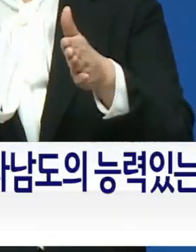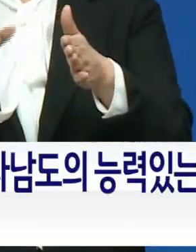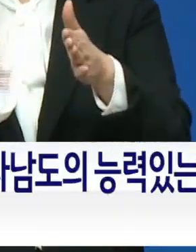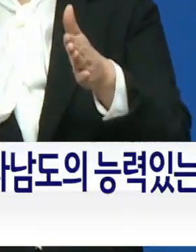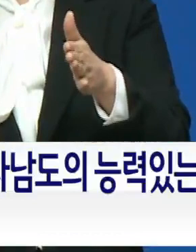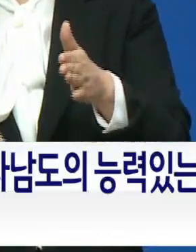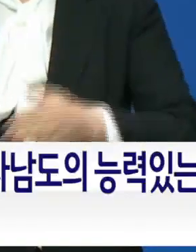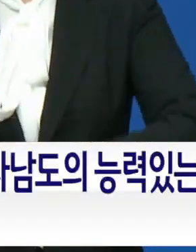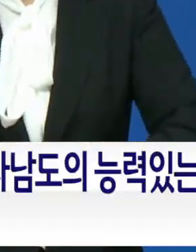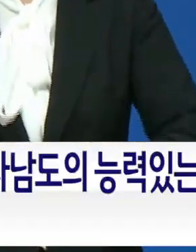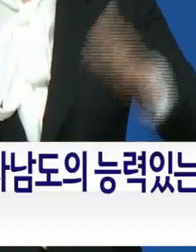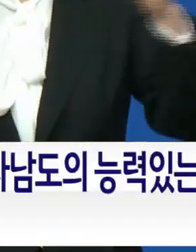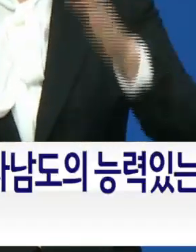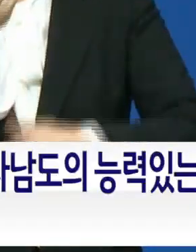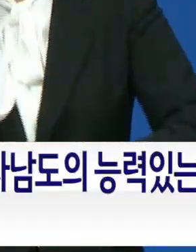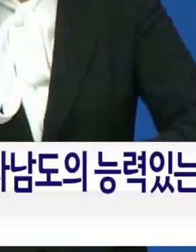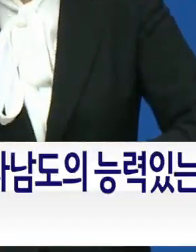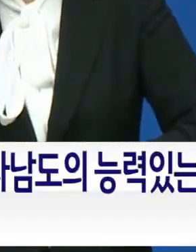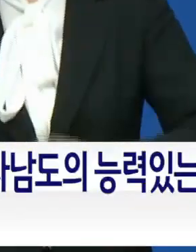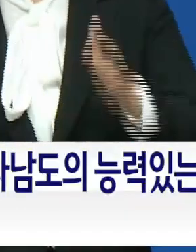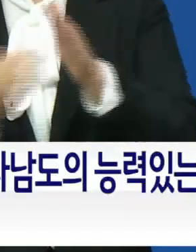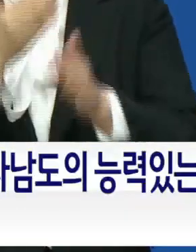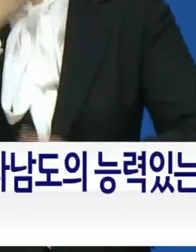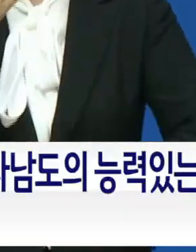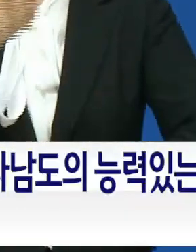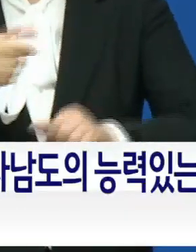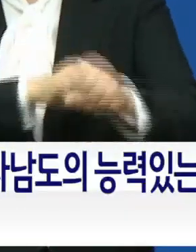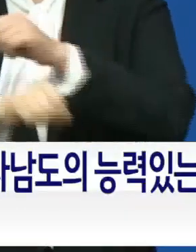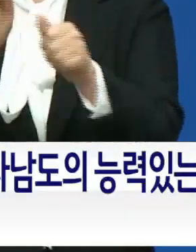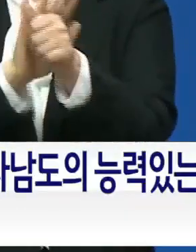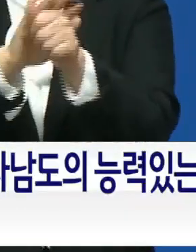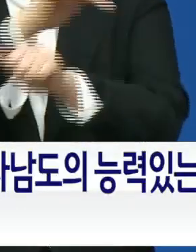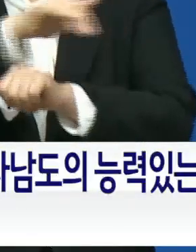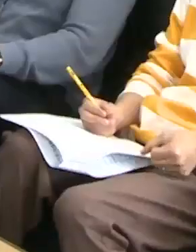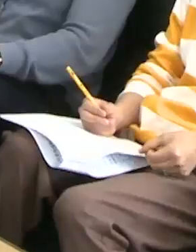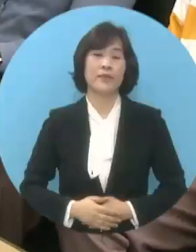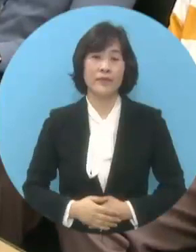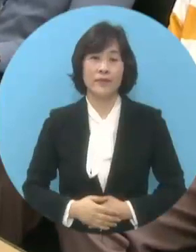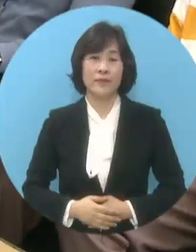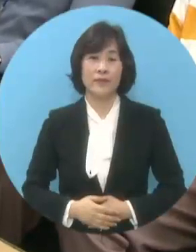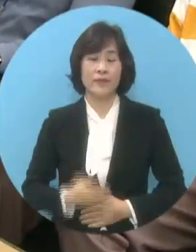능력 있는 학생들이 꿈을 펼칠 수 있도록 적극 지원하겠습니다.